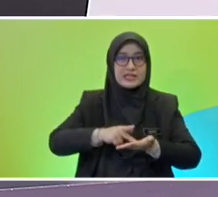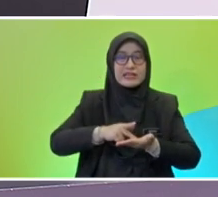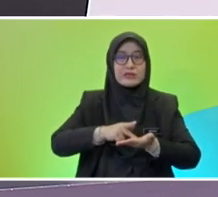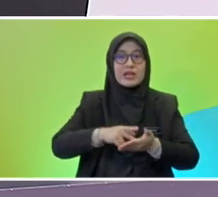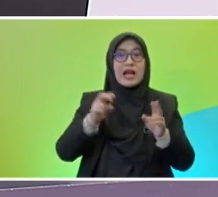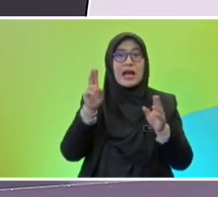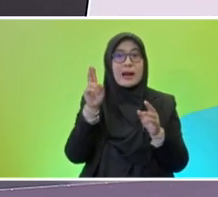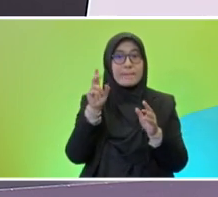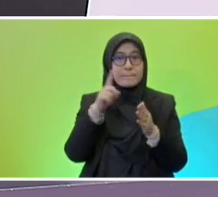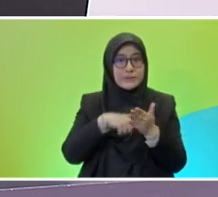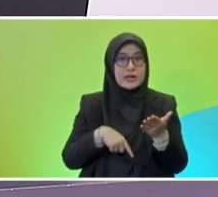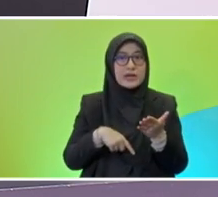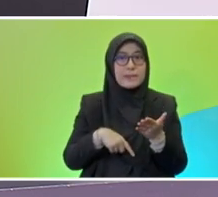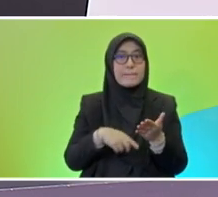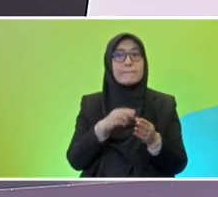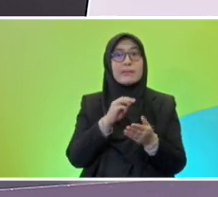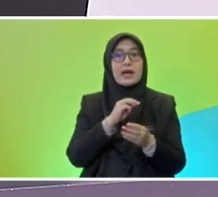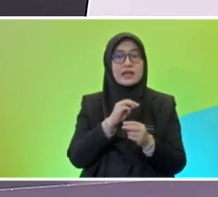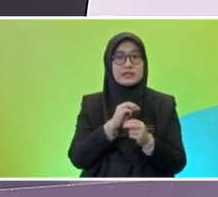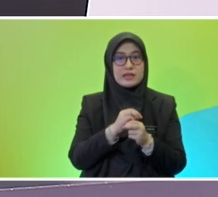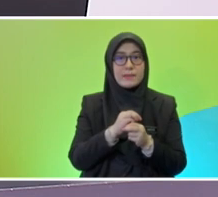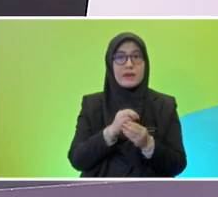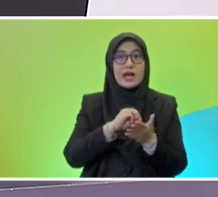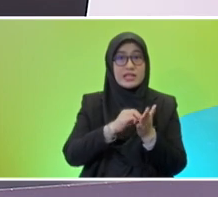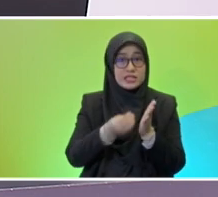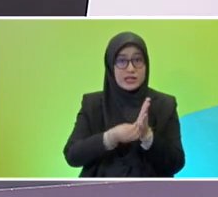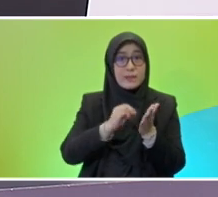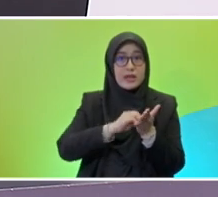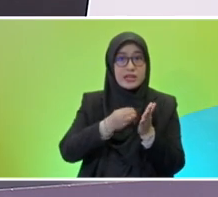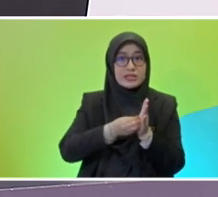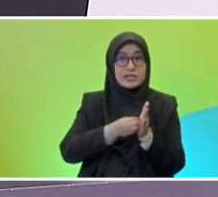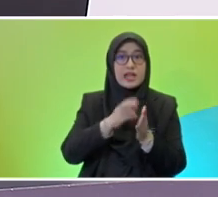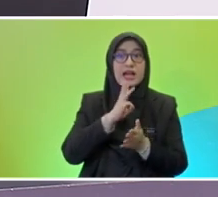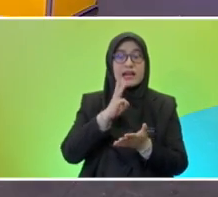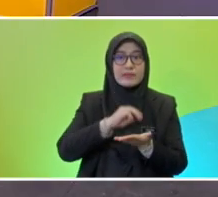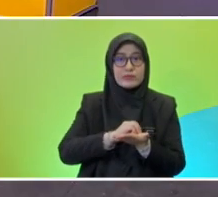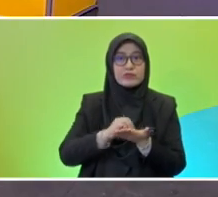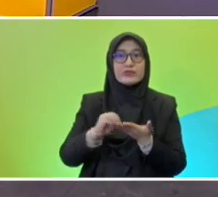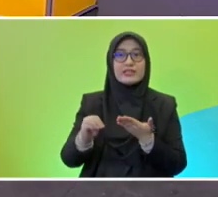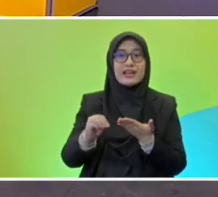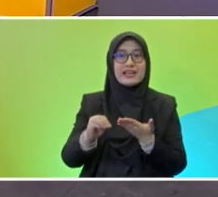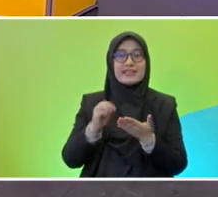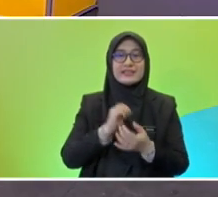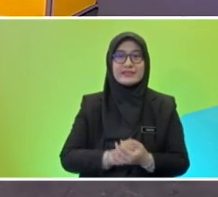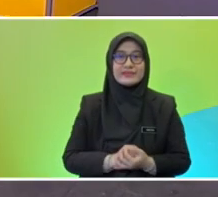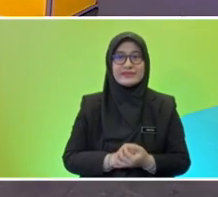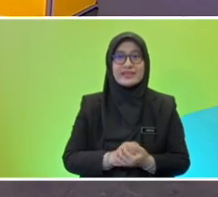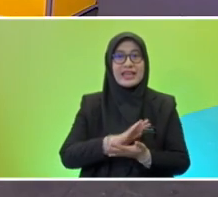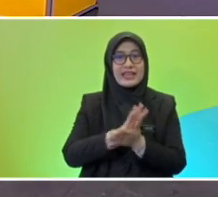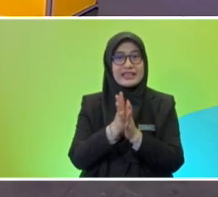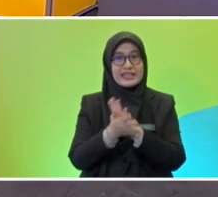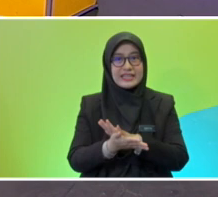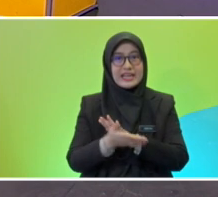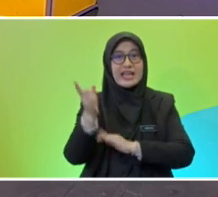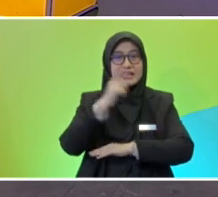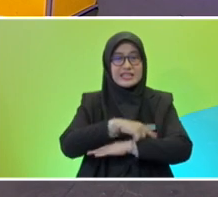dimaksudkan dengan air mutlak Oke kalau kate Kalau Tak Kenal Maka Tak Cinta Kita akan